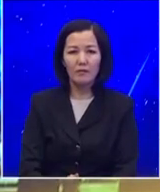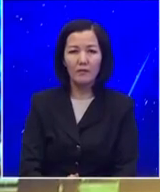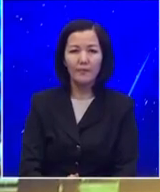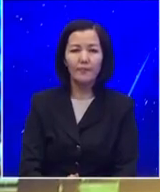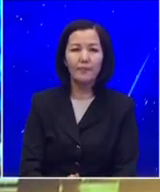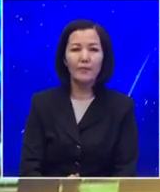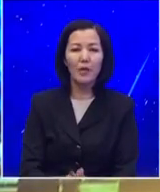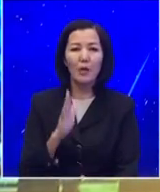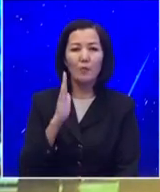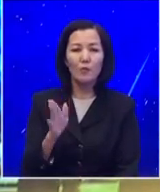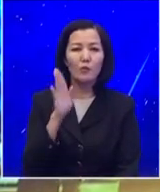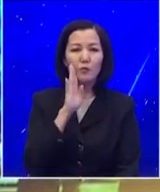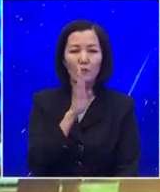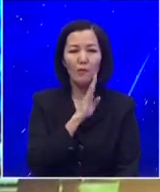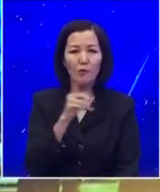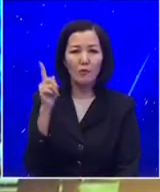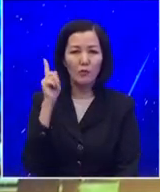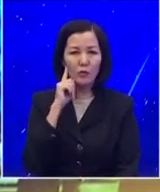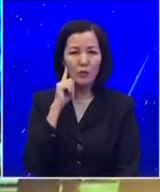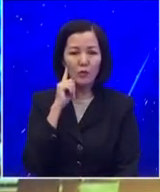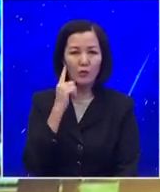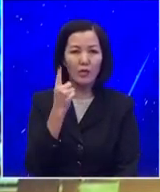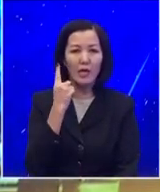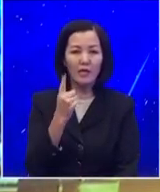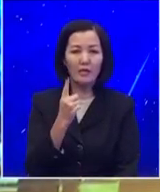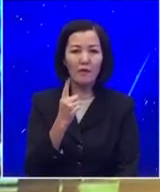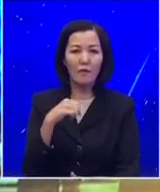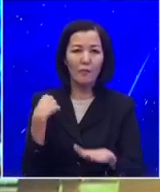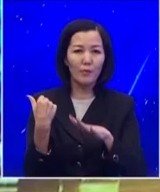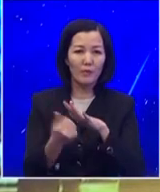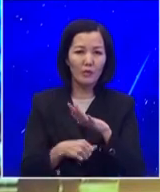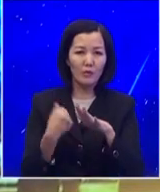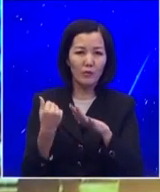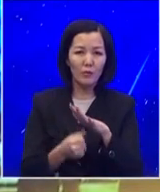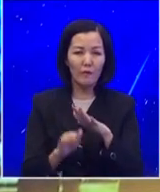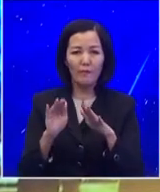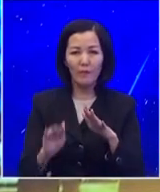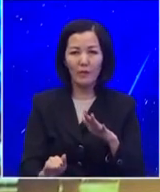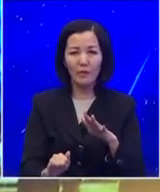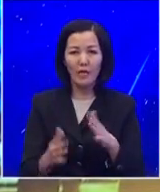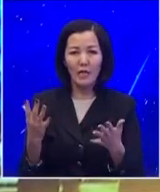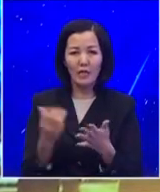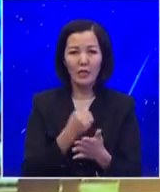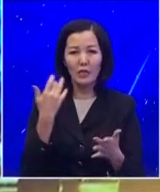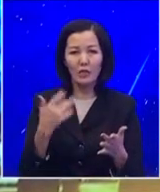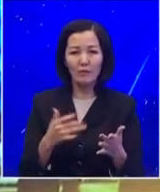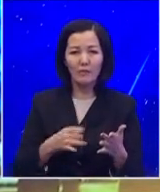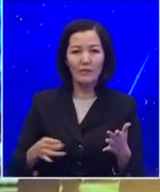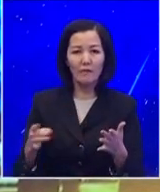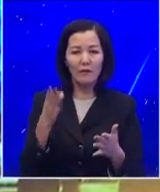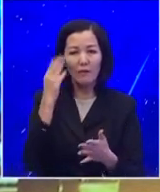Пусть мама услышит. Одиноко блуждающего ребенка посреди безлюдной трассы нашли в Жамбылском районе Алматинской